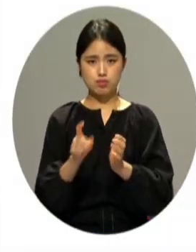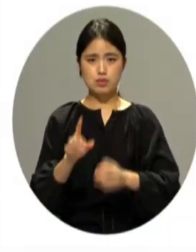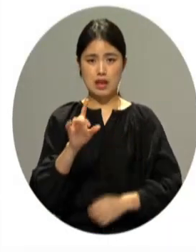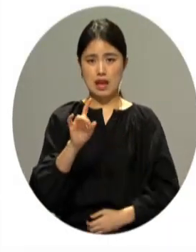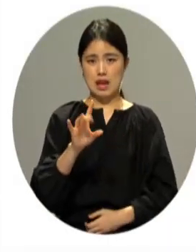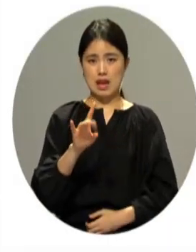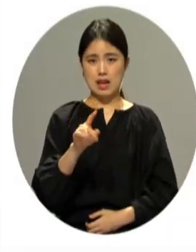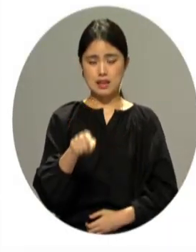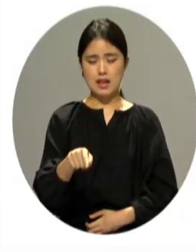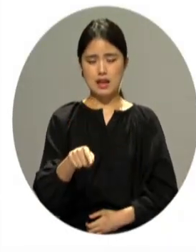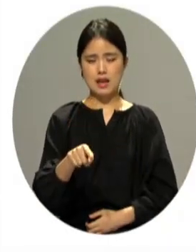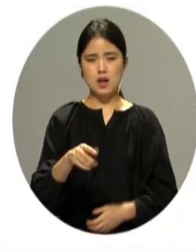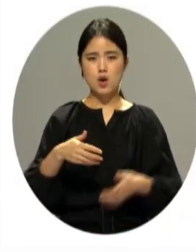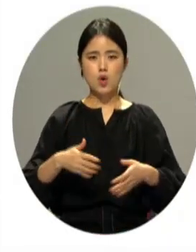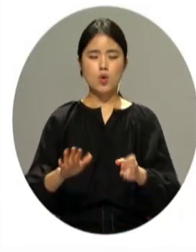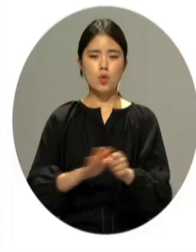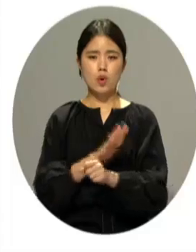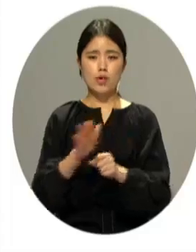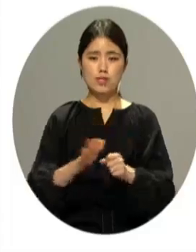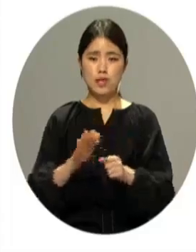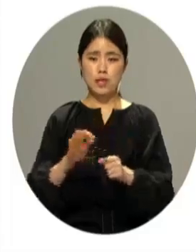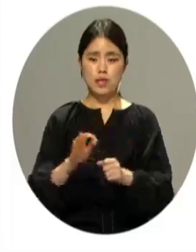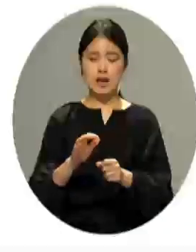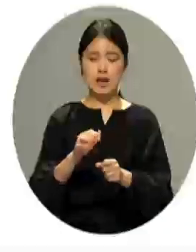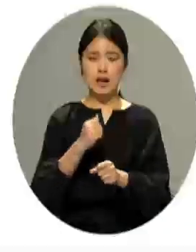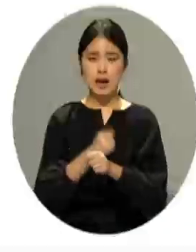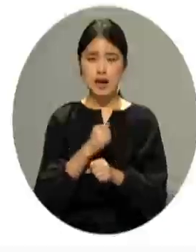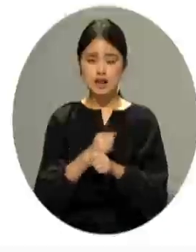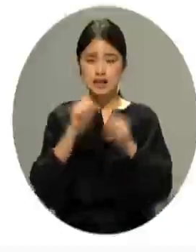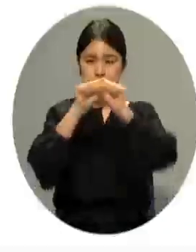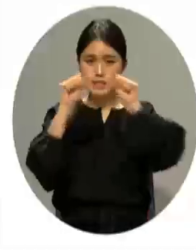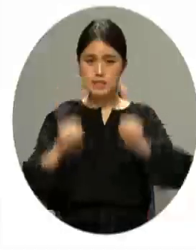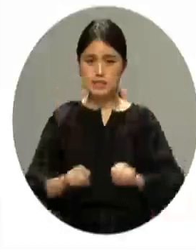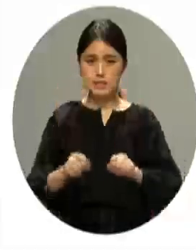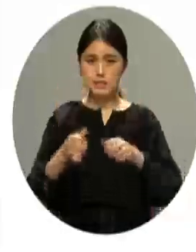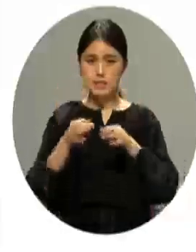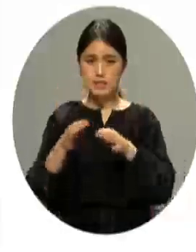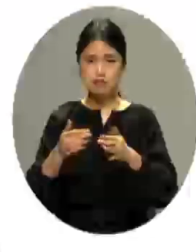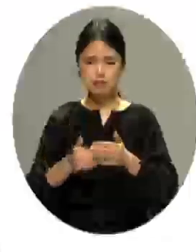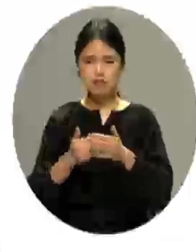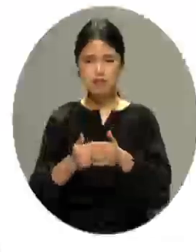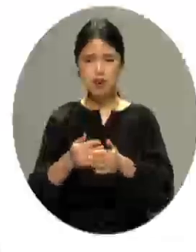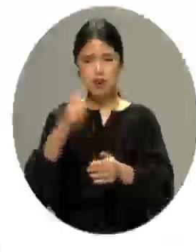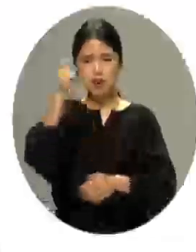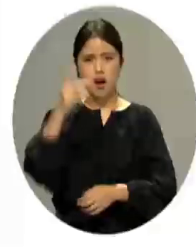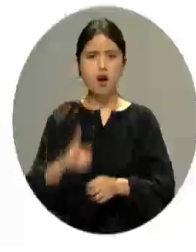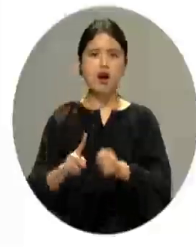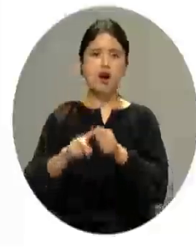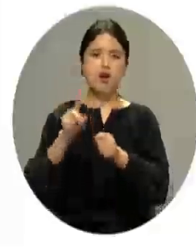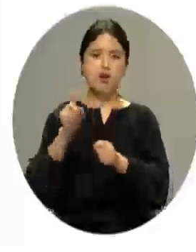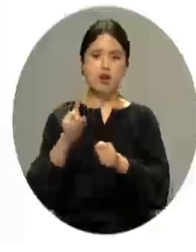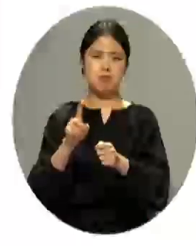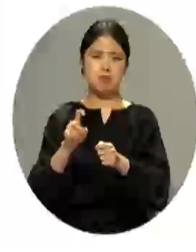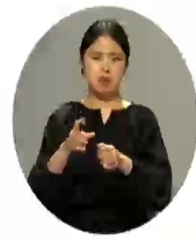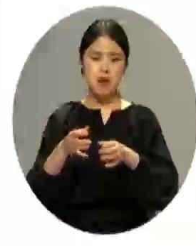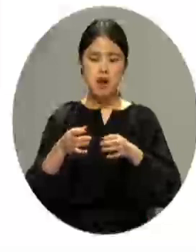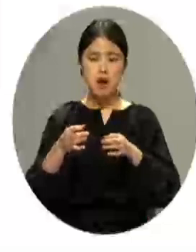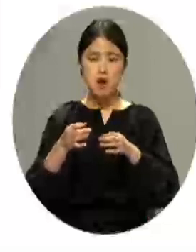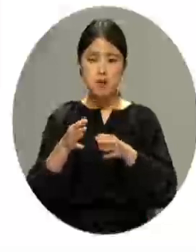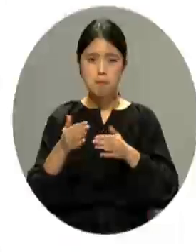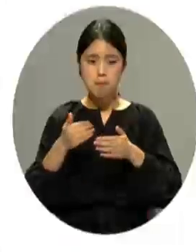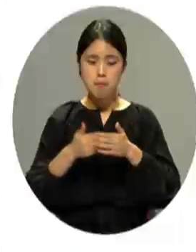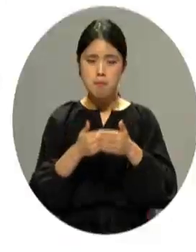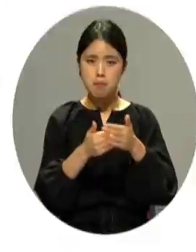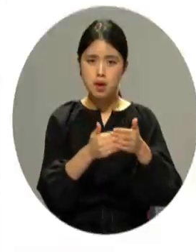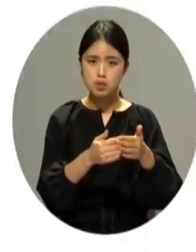고향기부재 창구인 고향 사랑 이음 시스템의 기부 절차가 11단계로 복잡하고 배송 정보를 알기 어려운 점